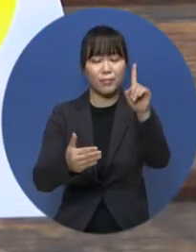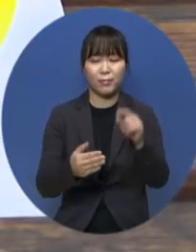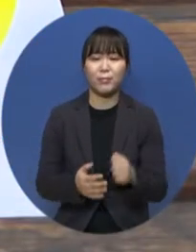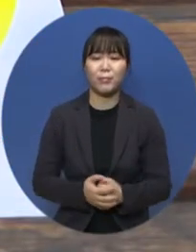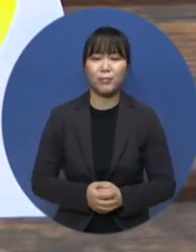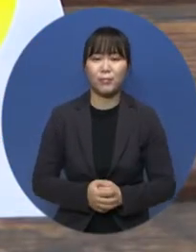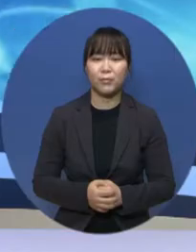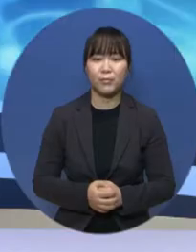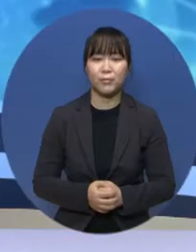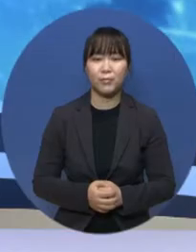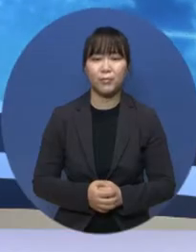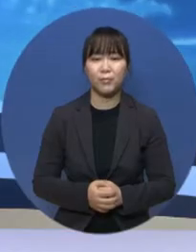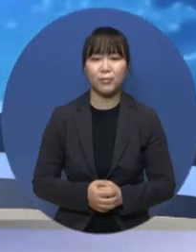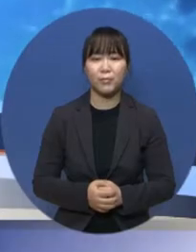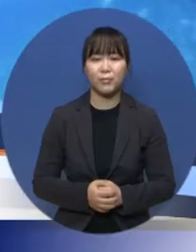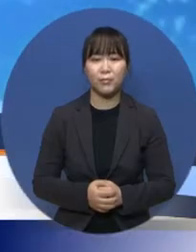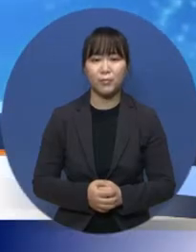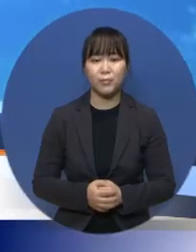해당합니다.